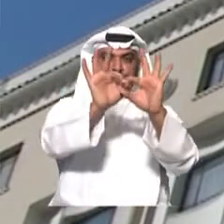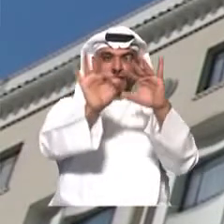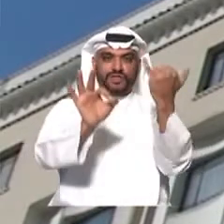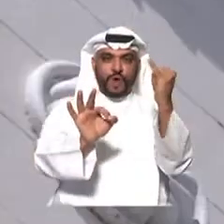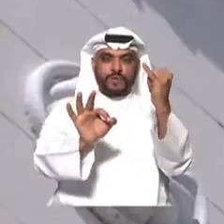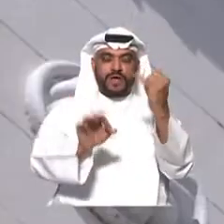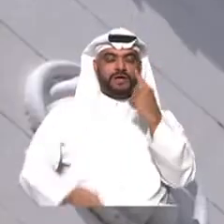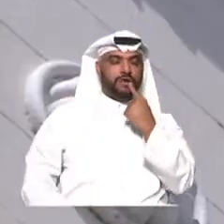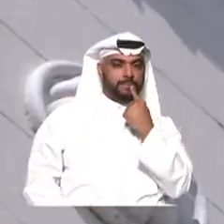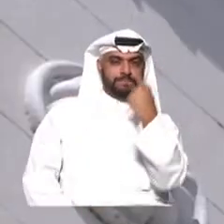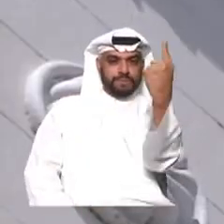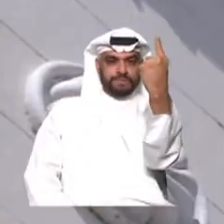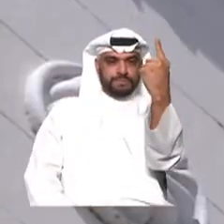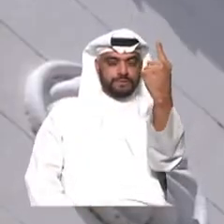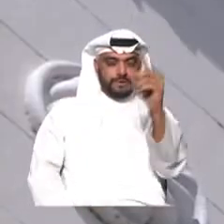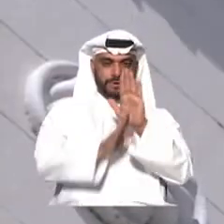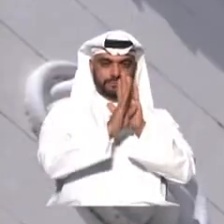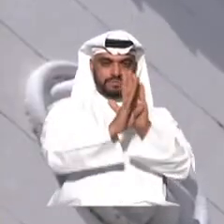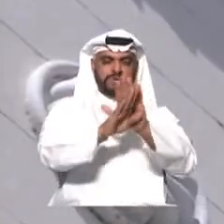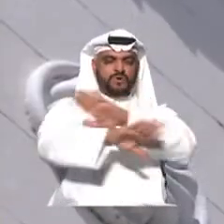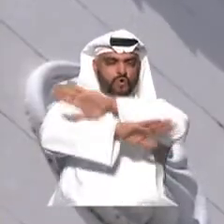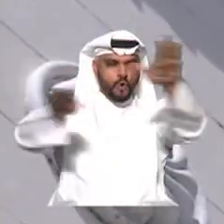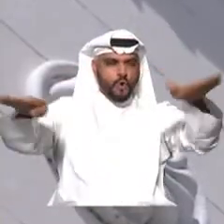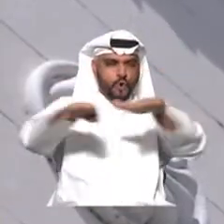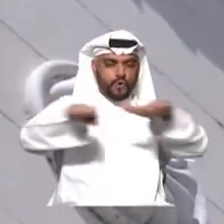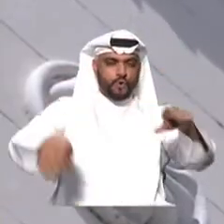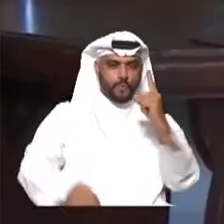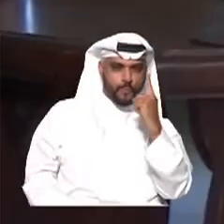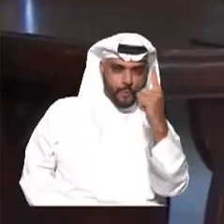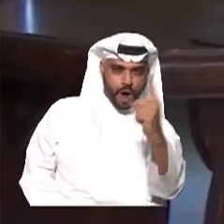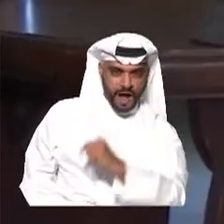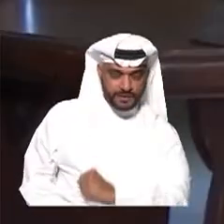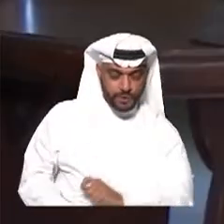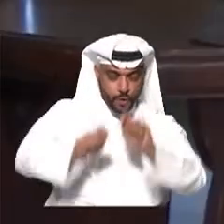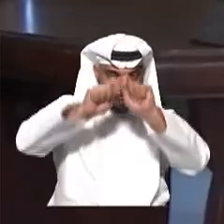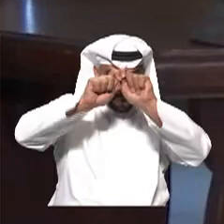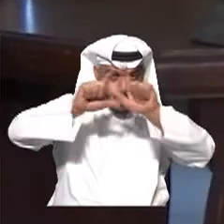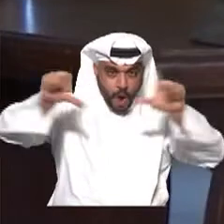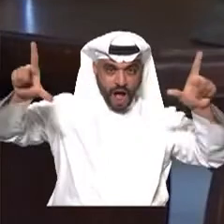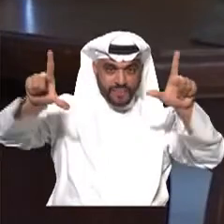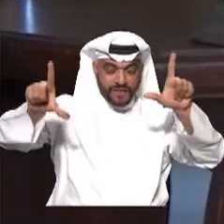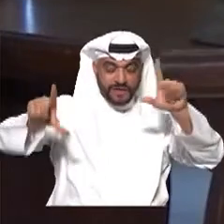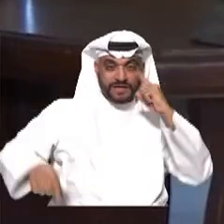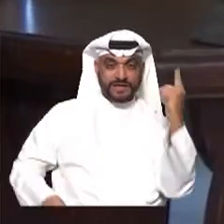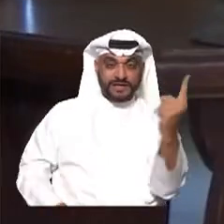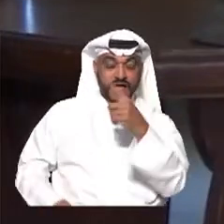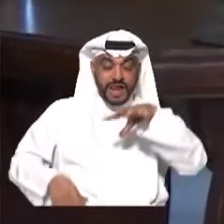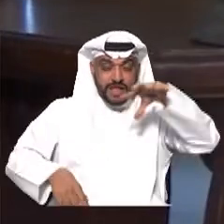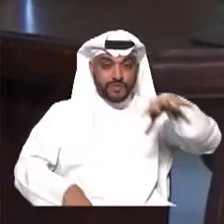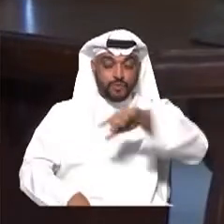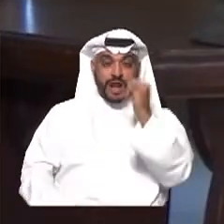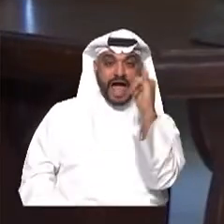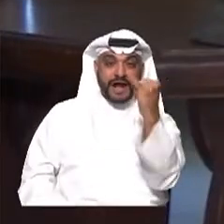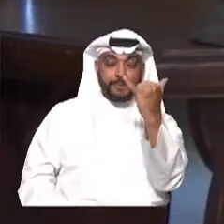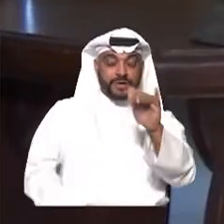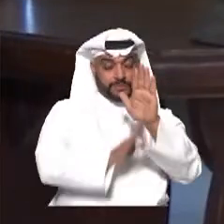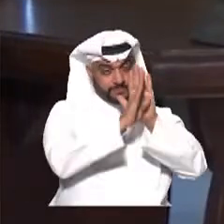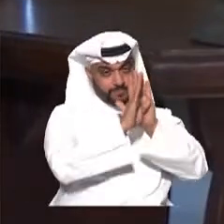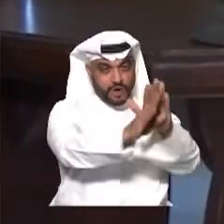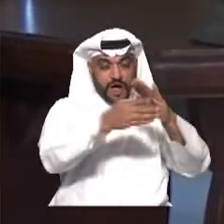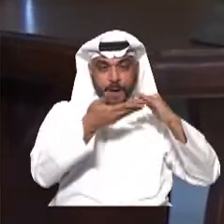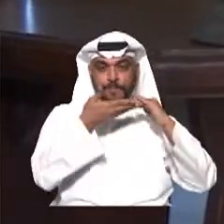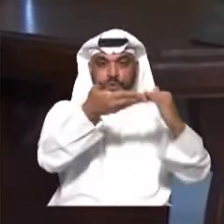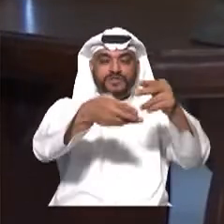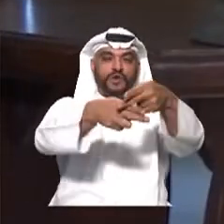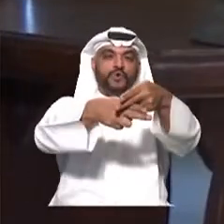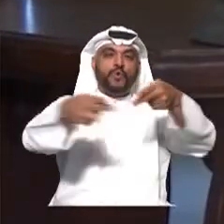حياة واحدة، لم يشذ بلد عن هذا، وواضح أن العالم العربي كله وقف مع أشقائنا